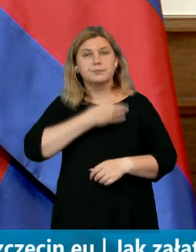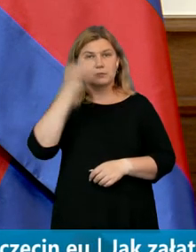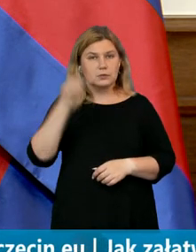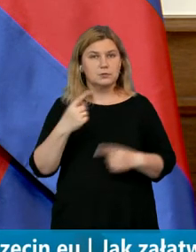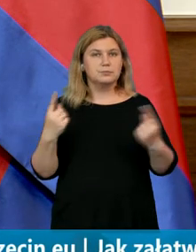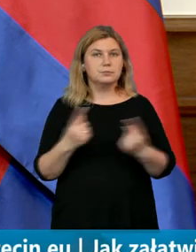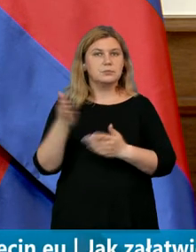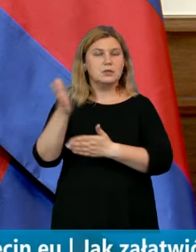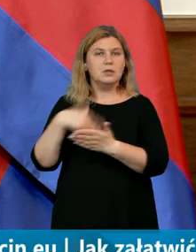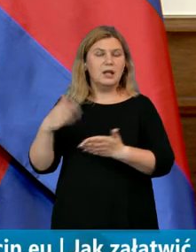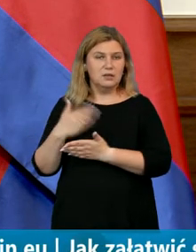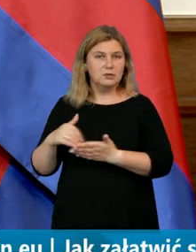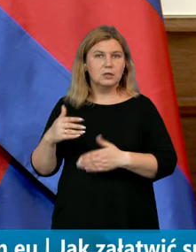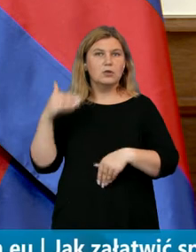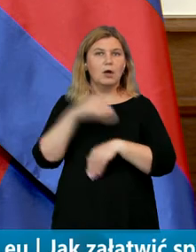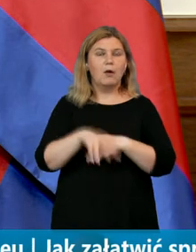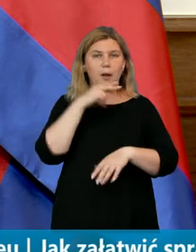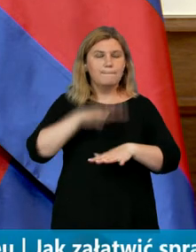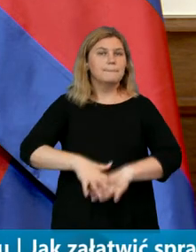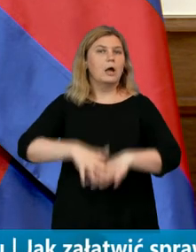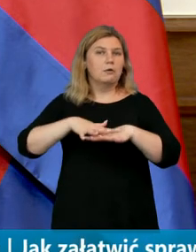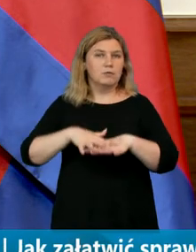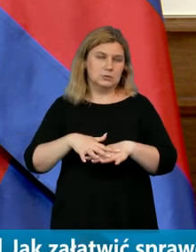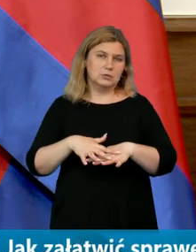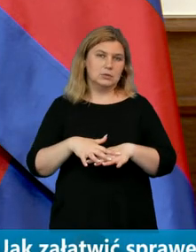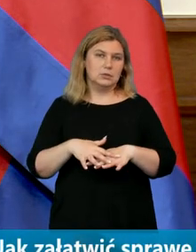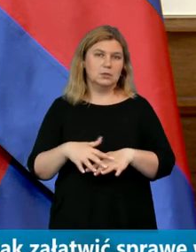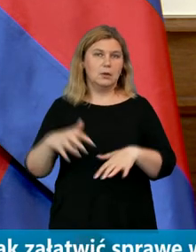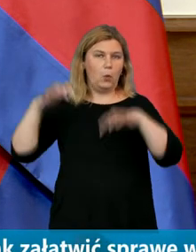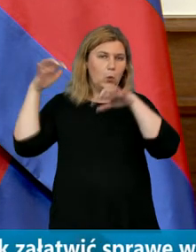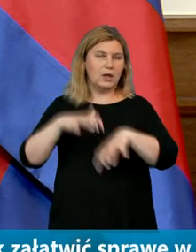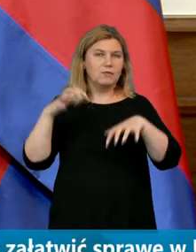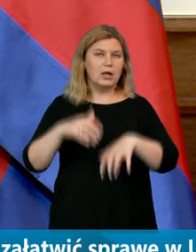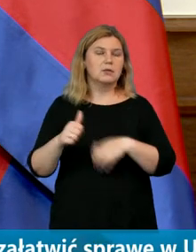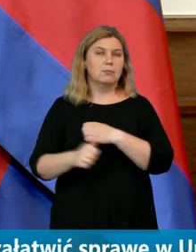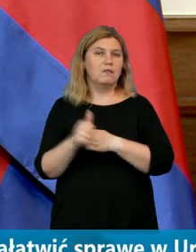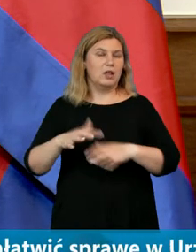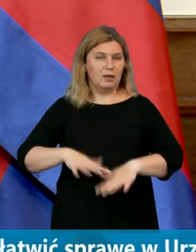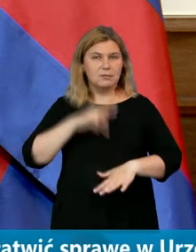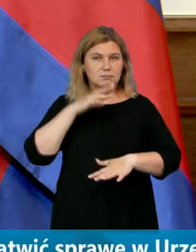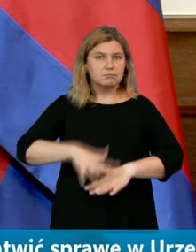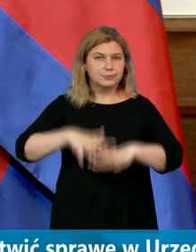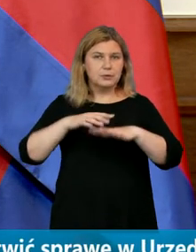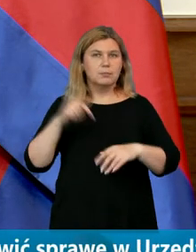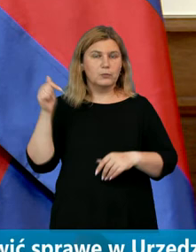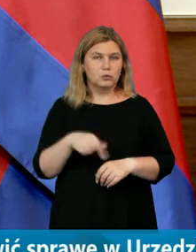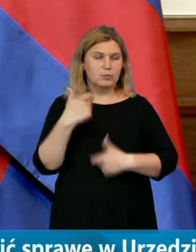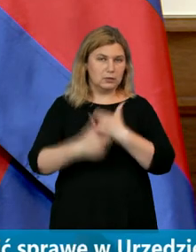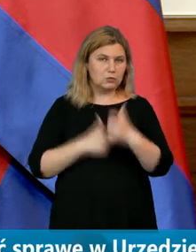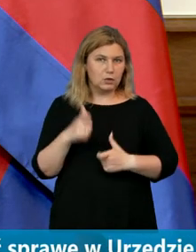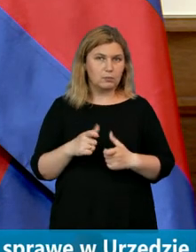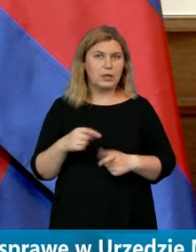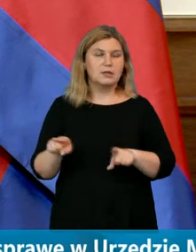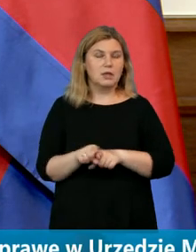w tych dzielnicach, gdzie ostatnie powodzie czy ulewy spowodowały powodzie, więc musimy to podjąć i też się do